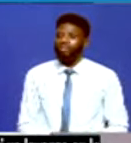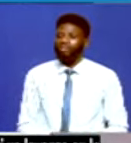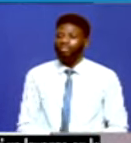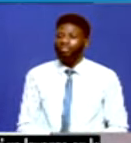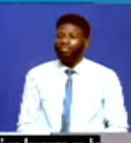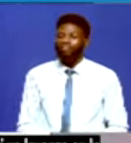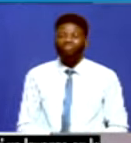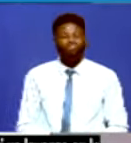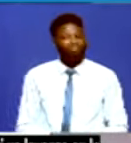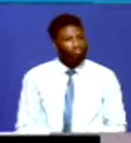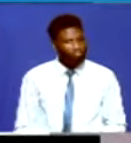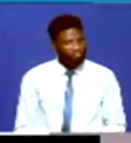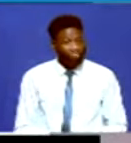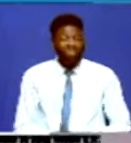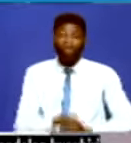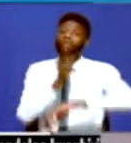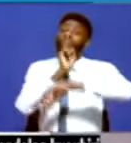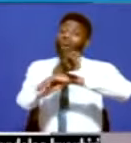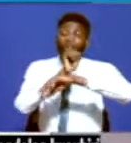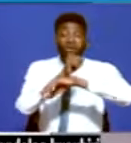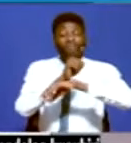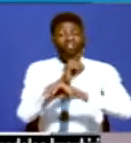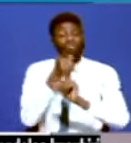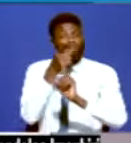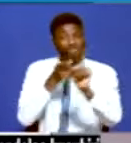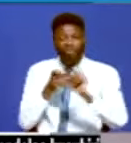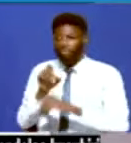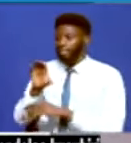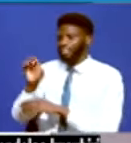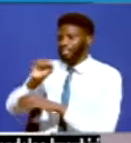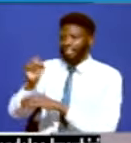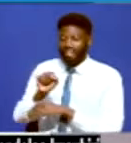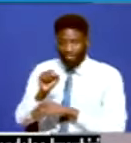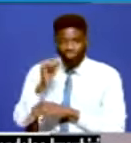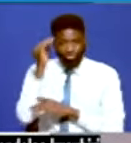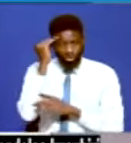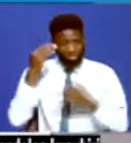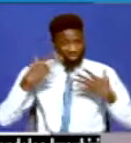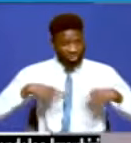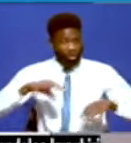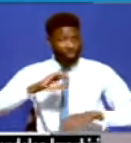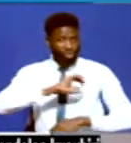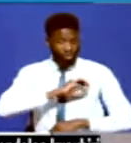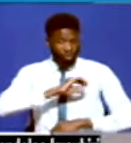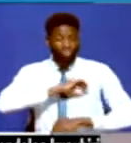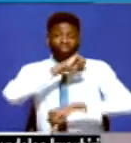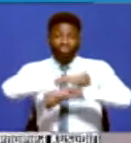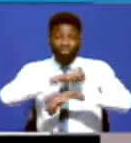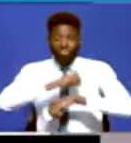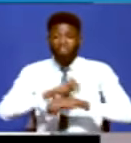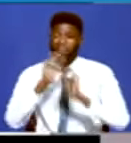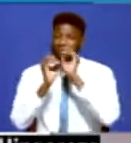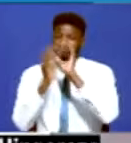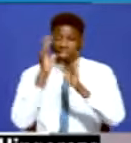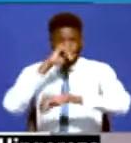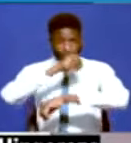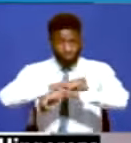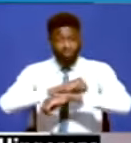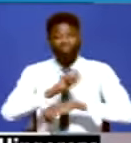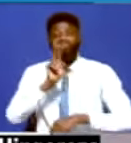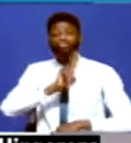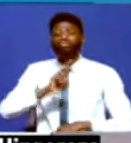Naam, onyo hilo kutoka kwa waziri wa elimu. Wenye mashule mwache kutumia mabasi ya shule kwa njia isiyo